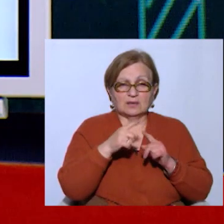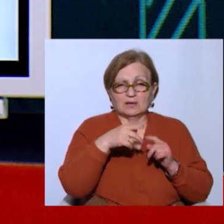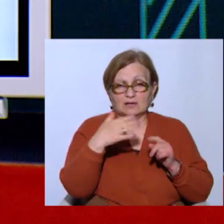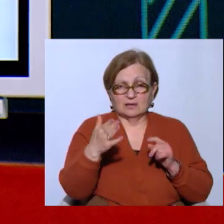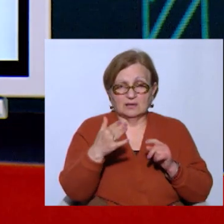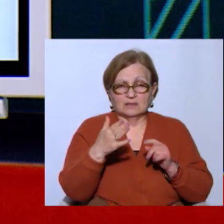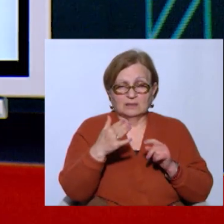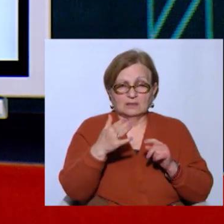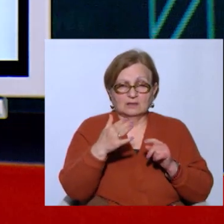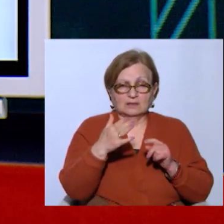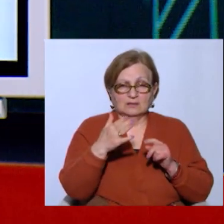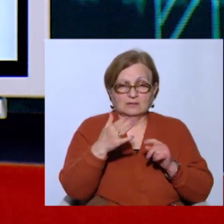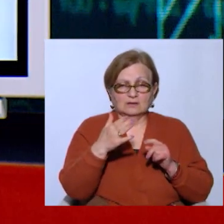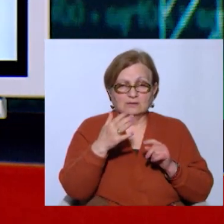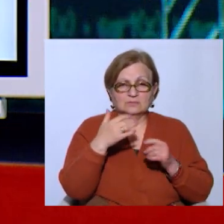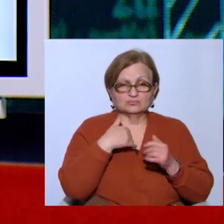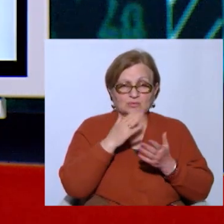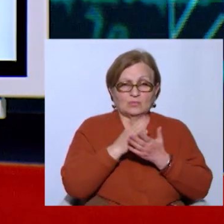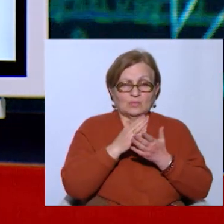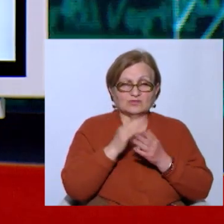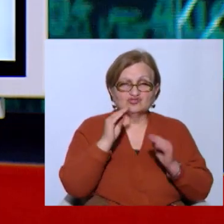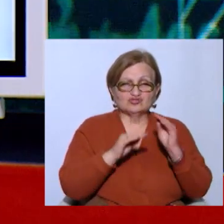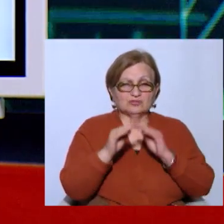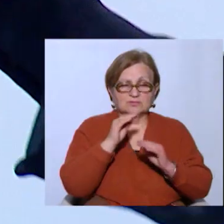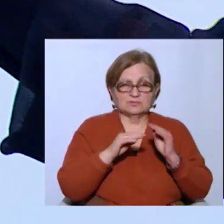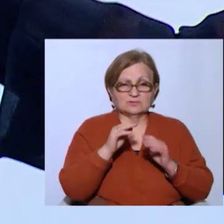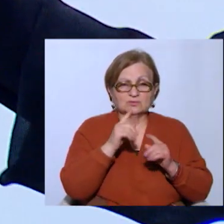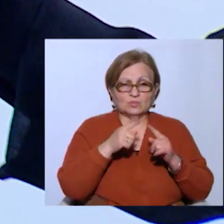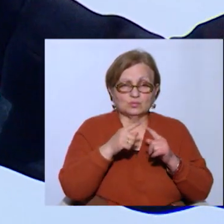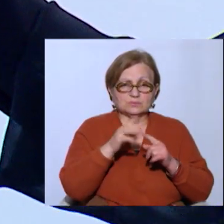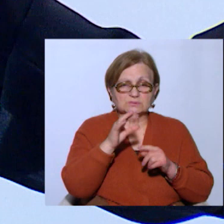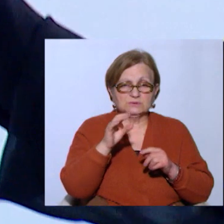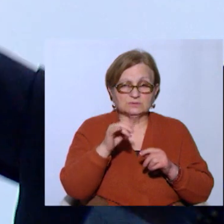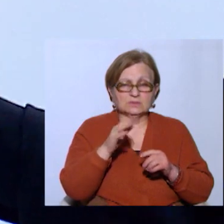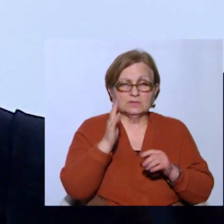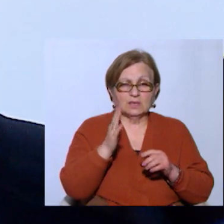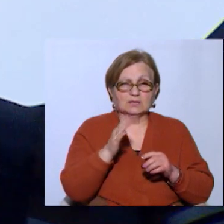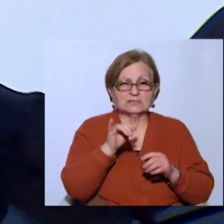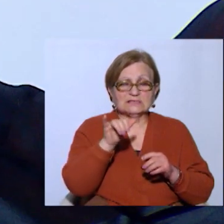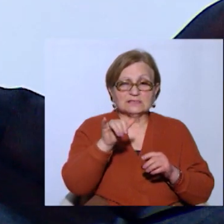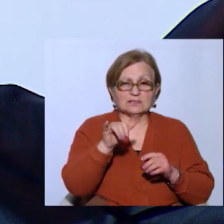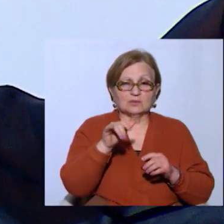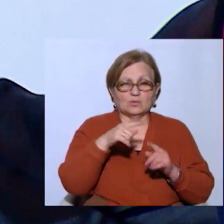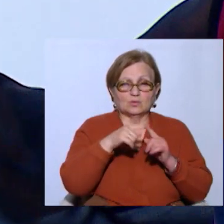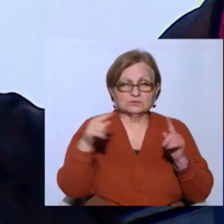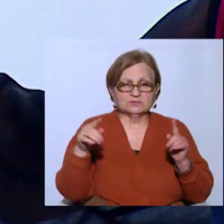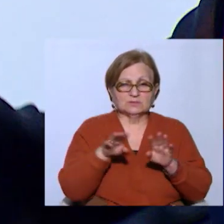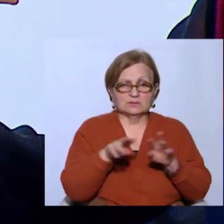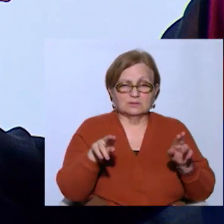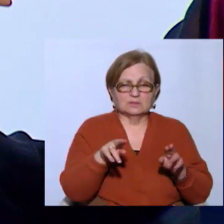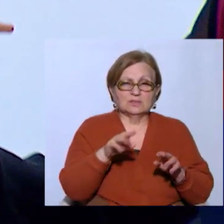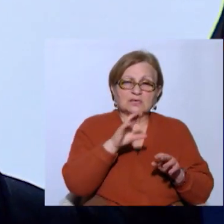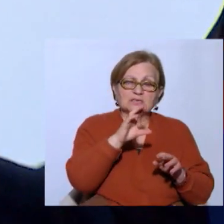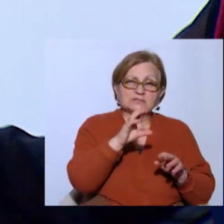მიმართულებასთან გვაქვს შედგენილი კუთხის სინუსი არის Y კოორდინატის ტოლი, ხოლო კოსინუსი არის